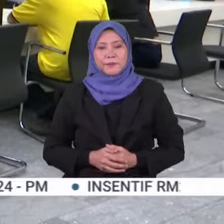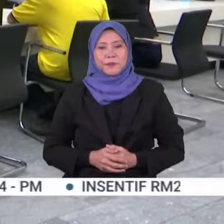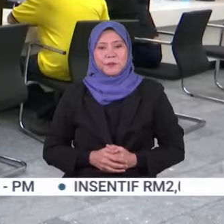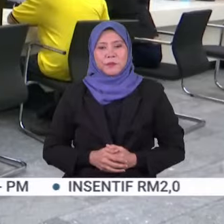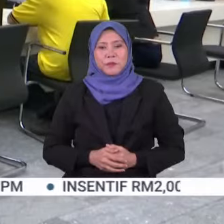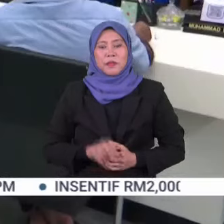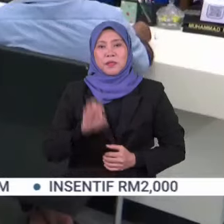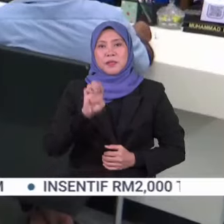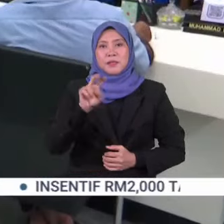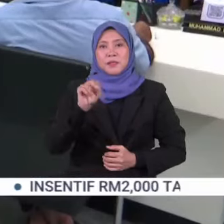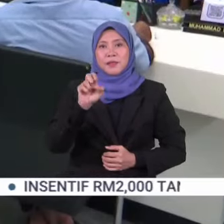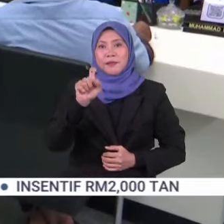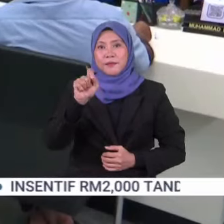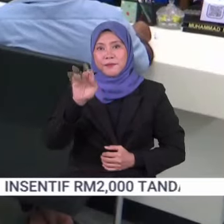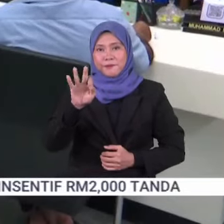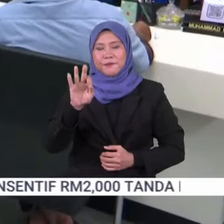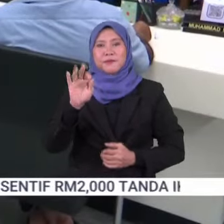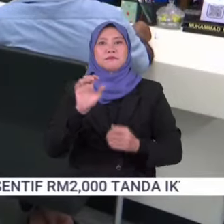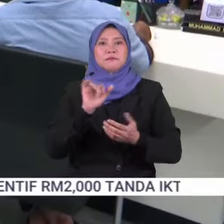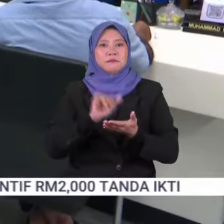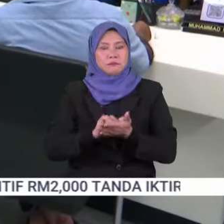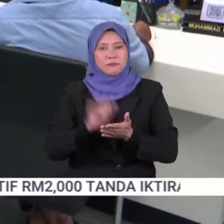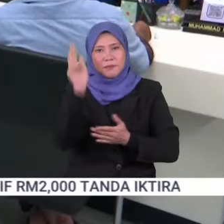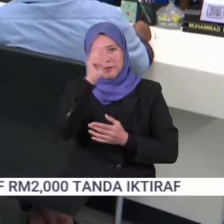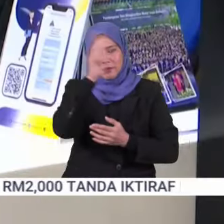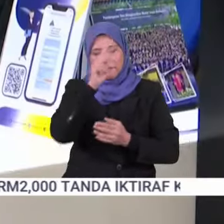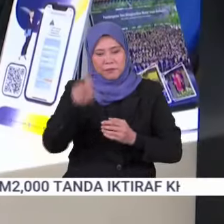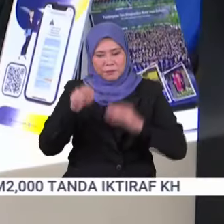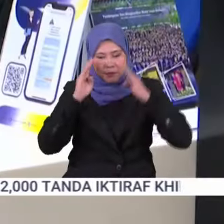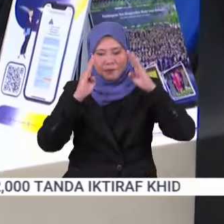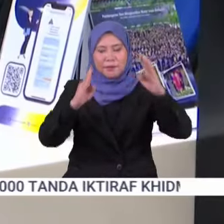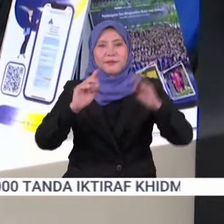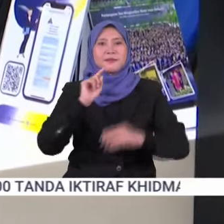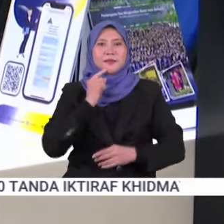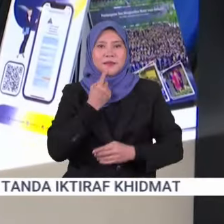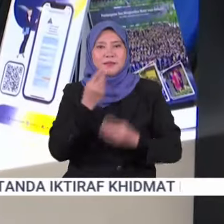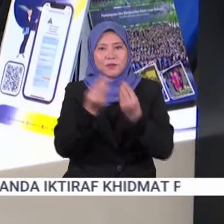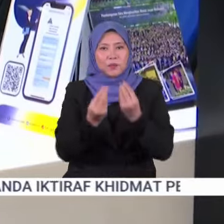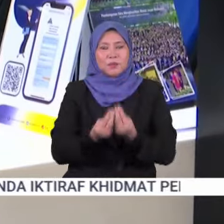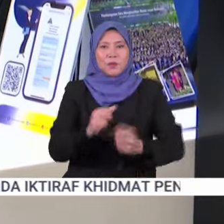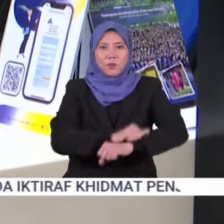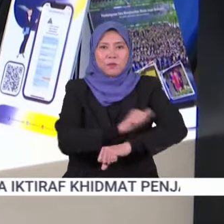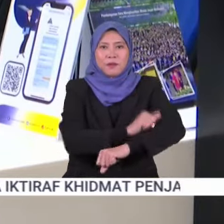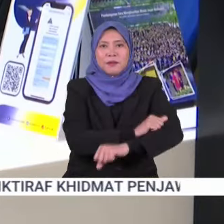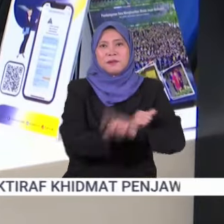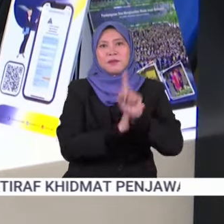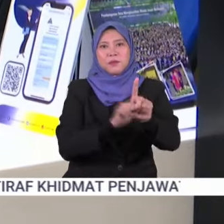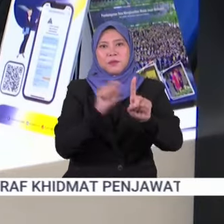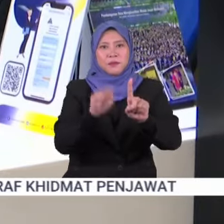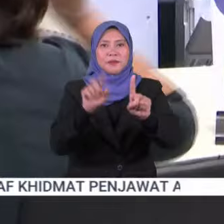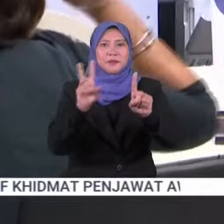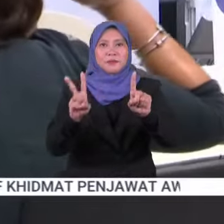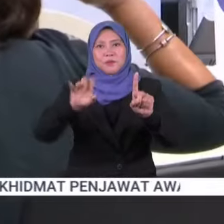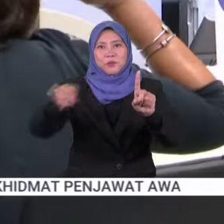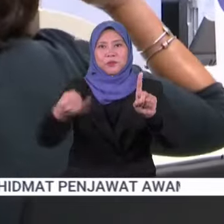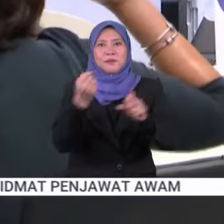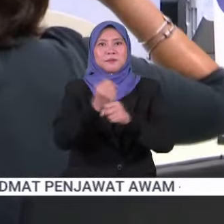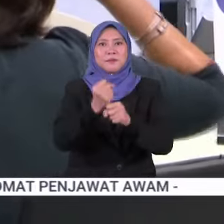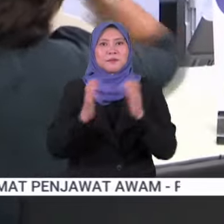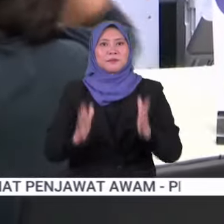insentif itu merupakan isyarat kerajaan memberi perhatian serius terhadap kadar upah 1.6 juta penjawat